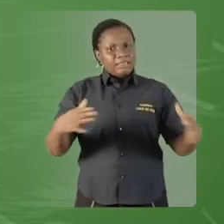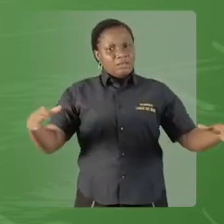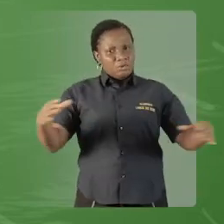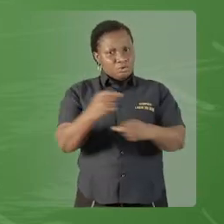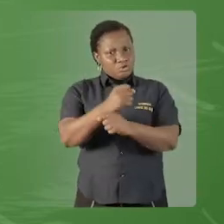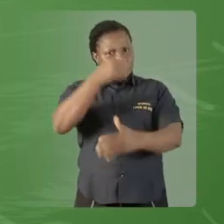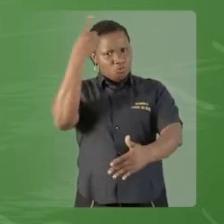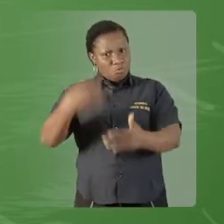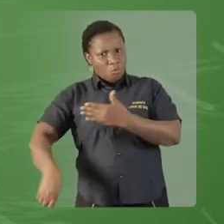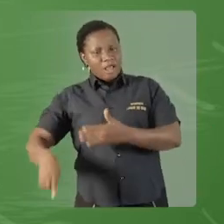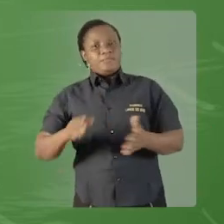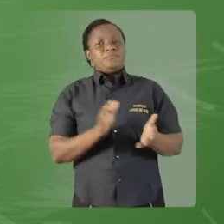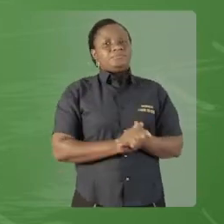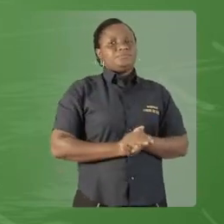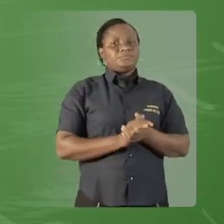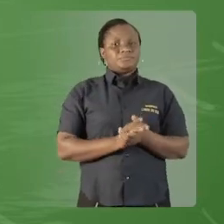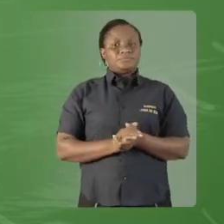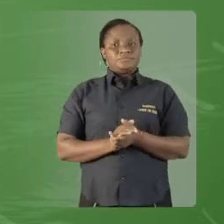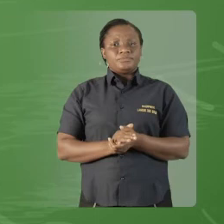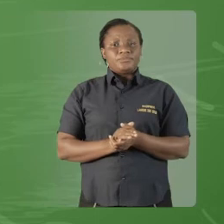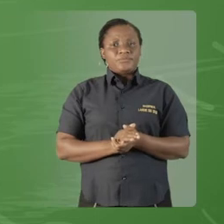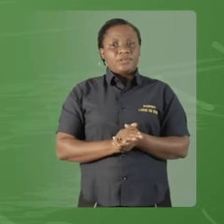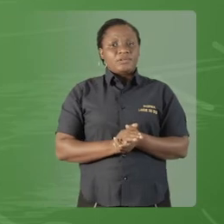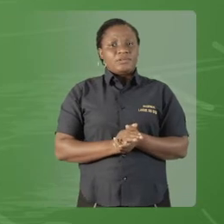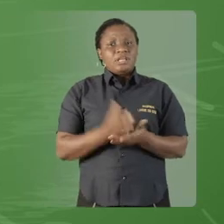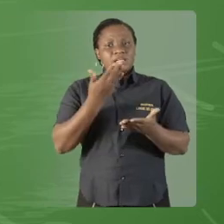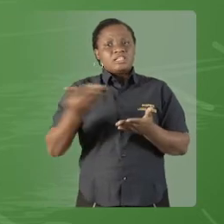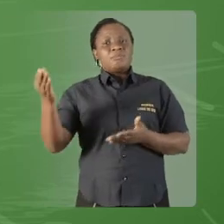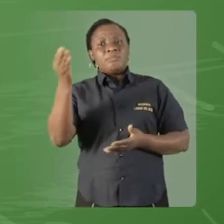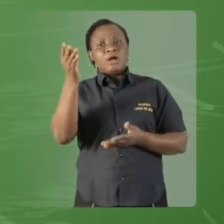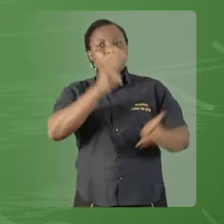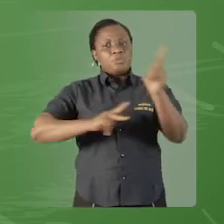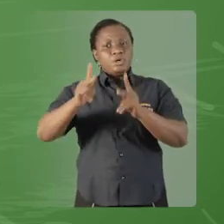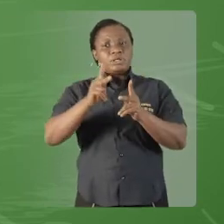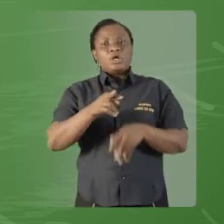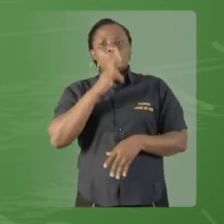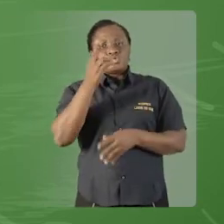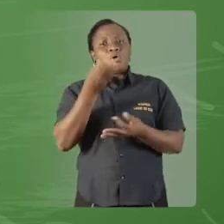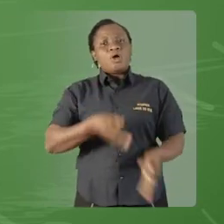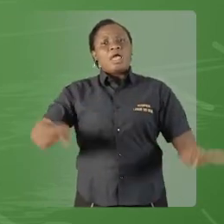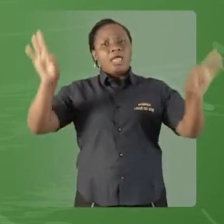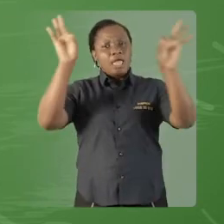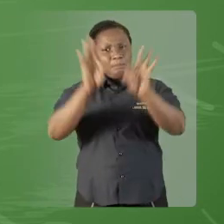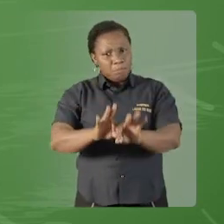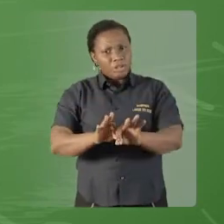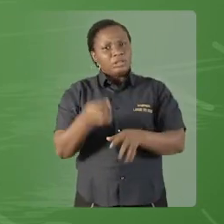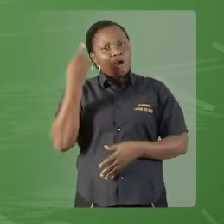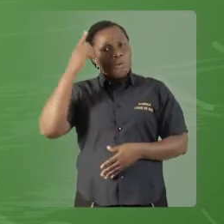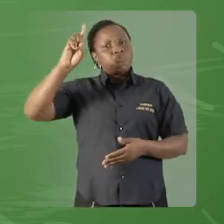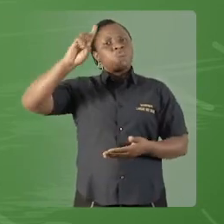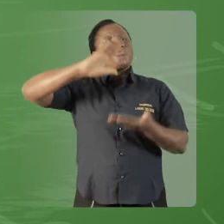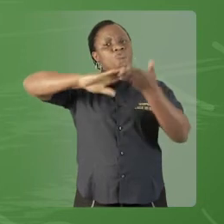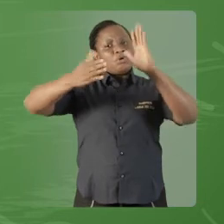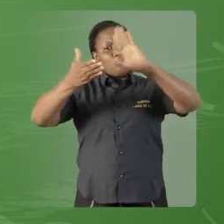notre leçon. Qu'est-ce que nous pouvons retenir? En résumé, nous pouvons dire que les équipements publics sont des biens qui servent à toute